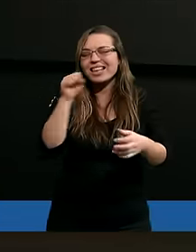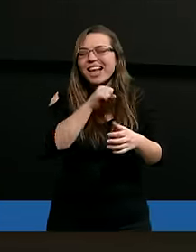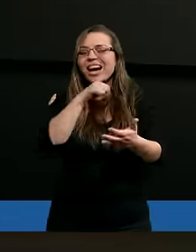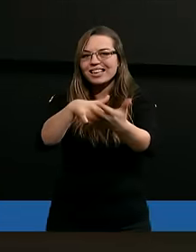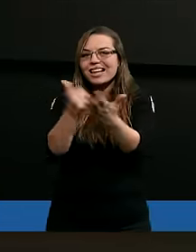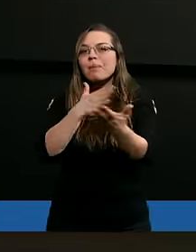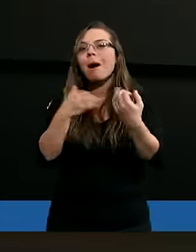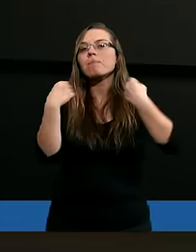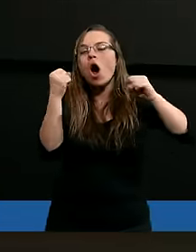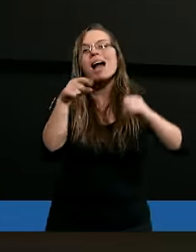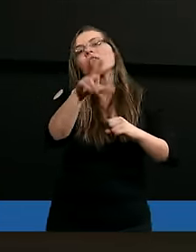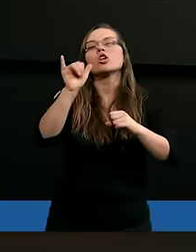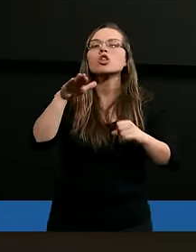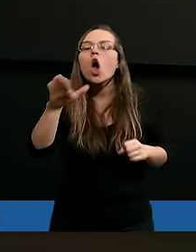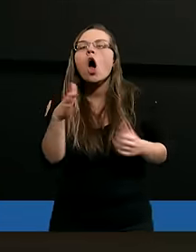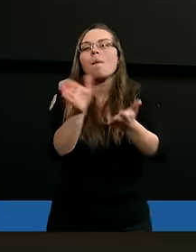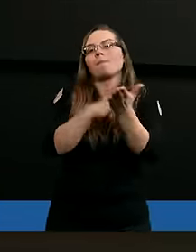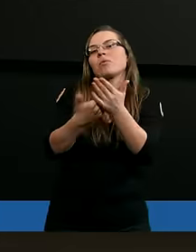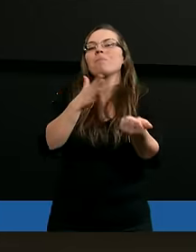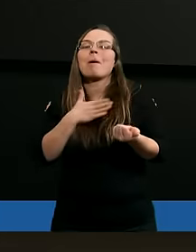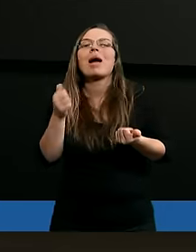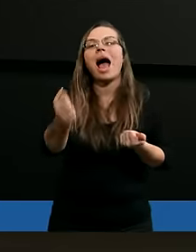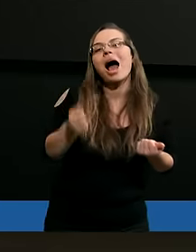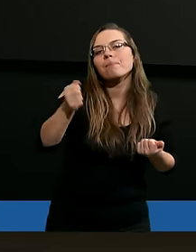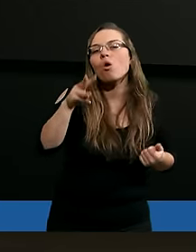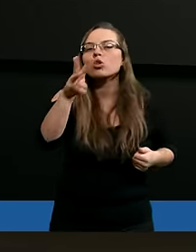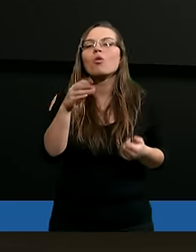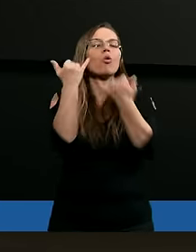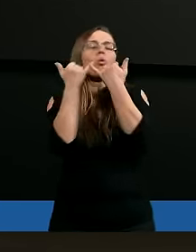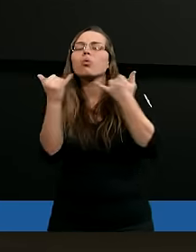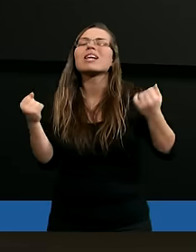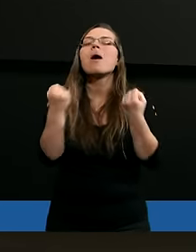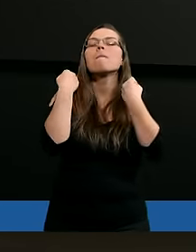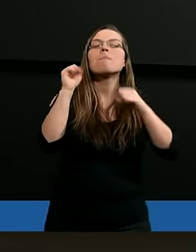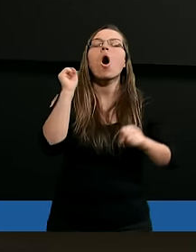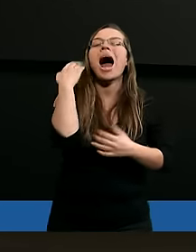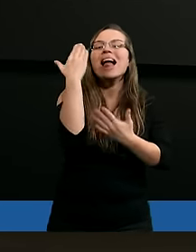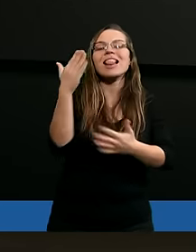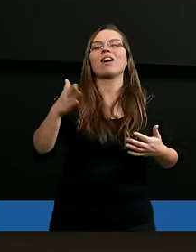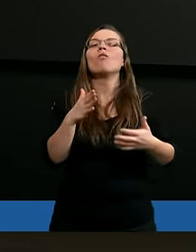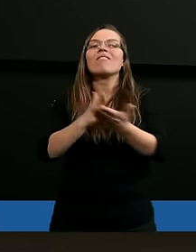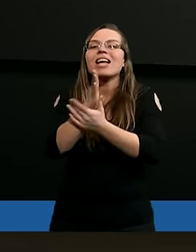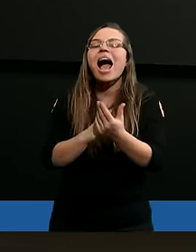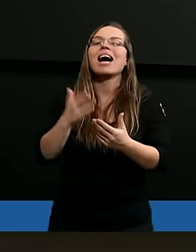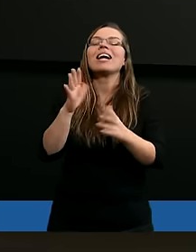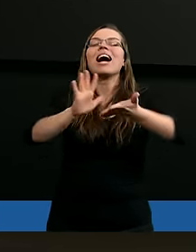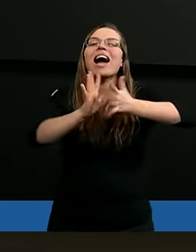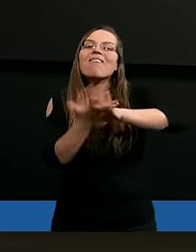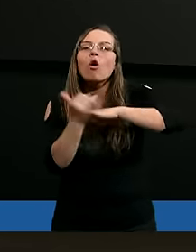Testamentu, jednym z nich będzie Hiob, mamy apostołów, mamy różnych bohaterów wiary, reformacji.